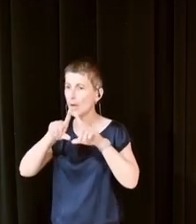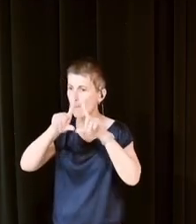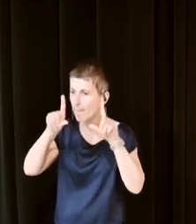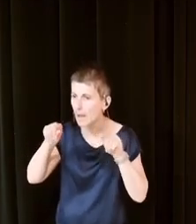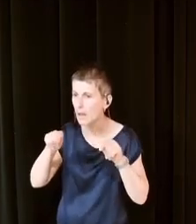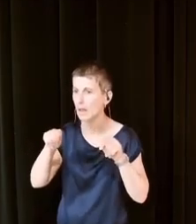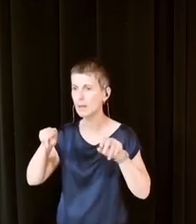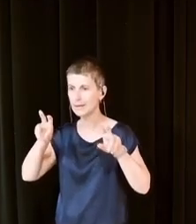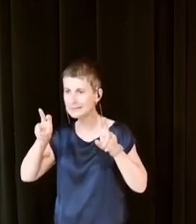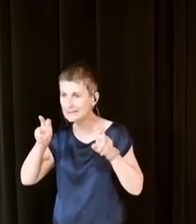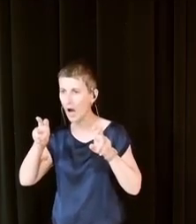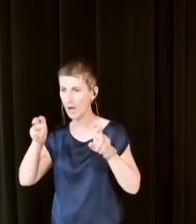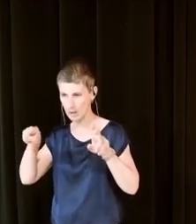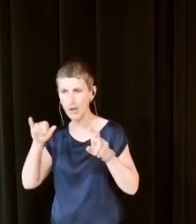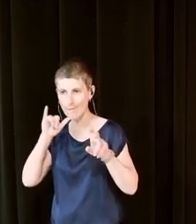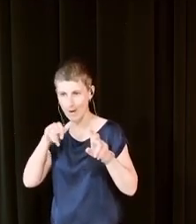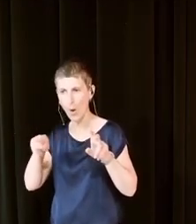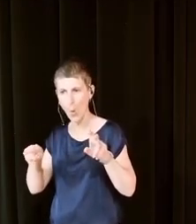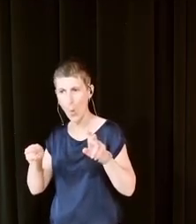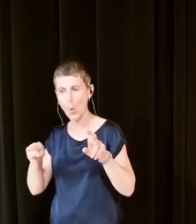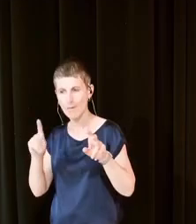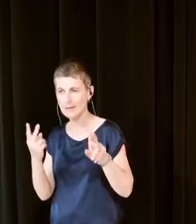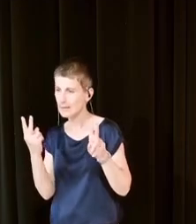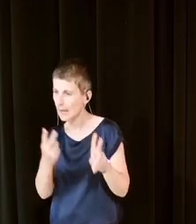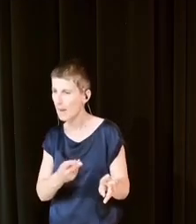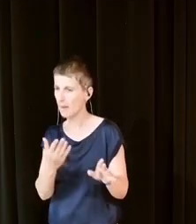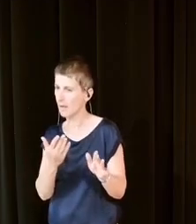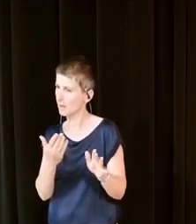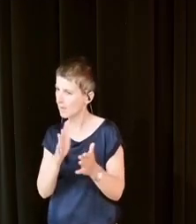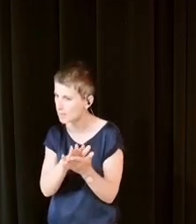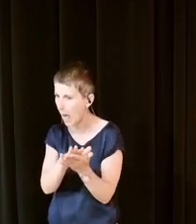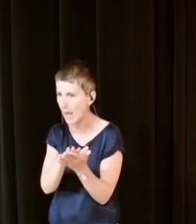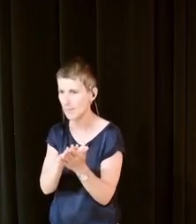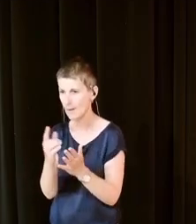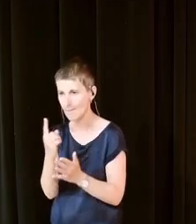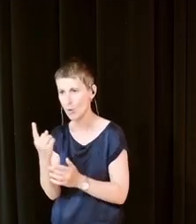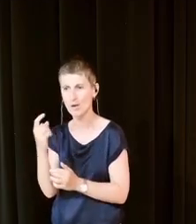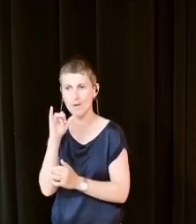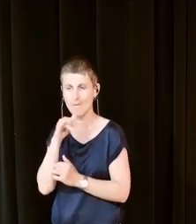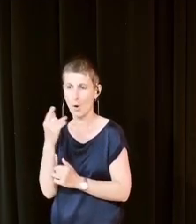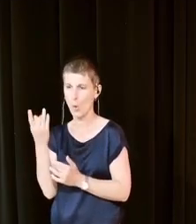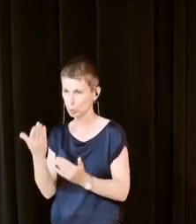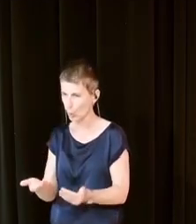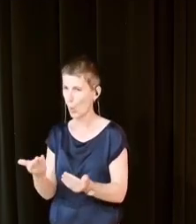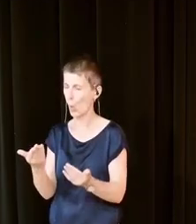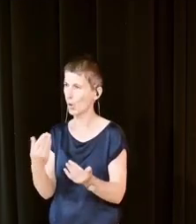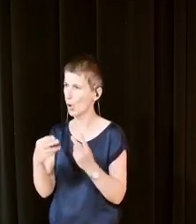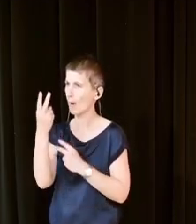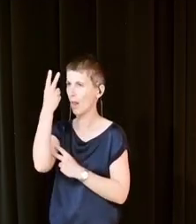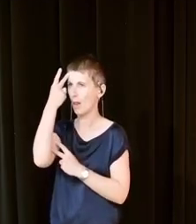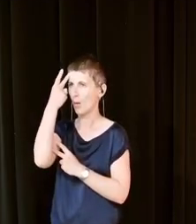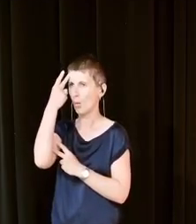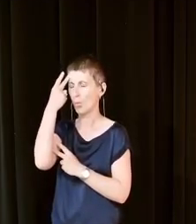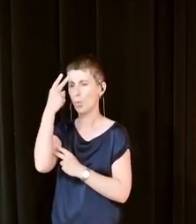Worte für sich einfach gefunden hat und was geblieben ist. Und ja, das fand ich jetzt eigentlich für mich